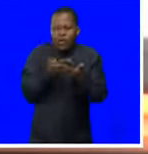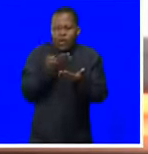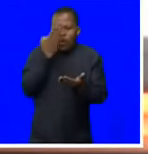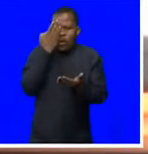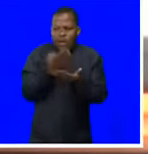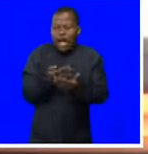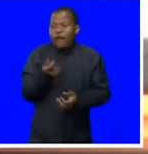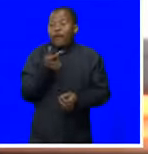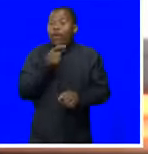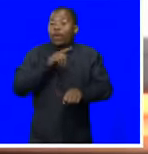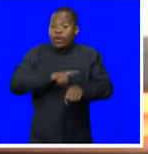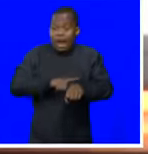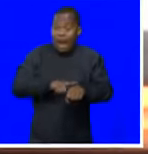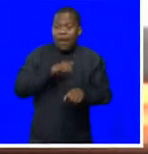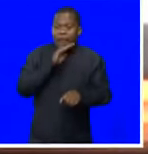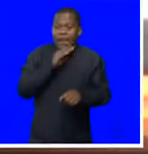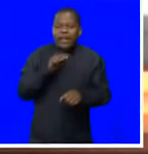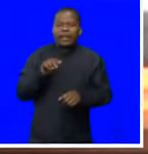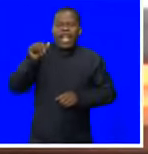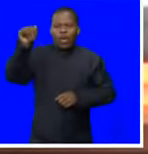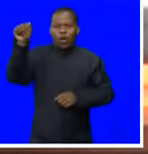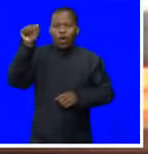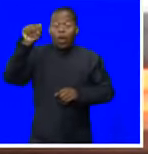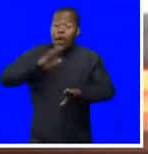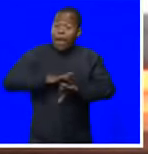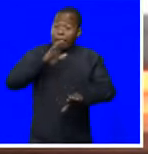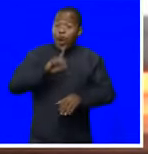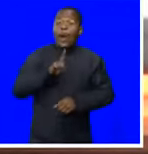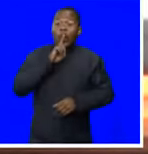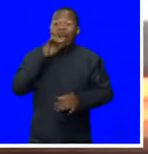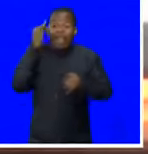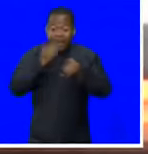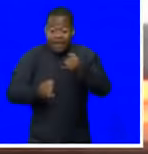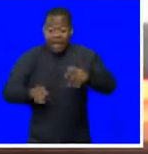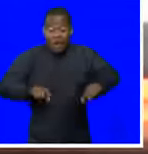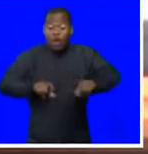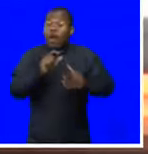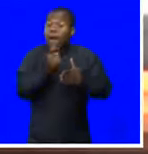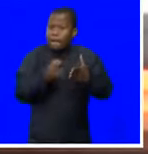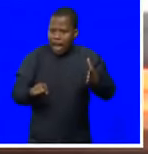utaba ngilokutoyitoya bese kusina kufika ama-exam uthi awusi ready.